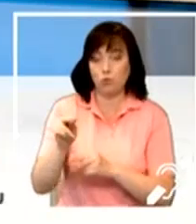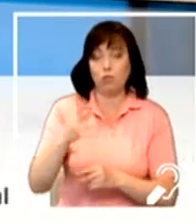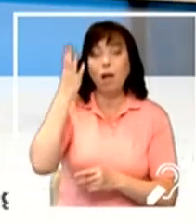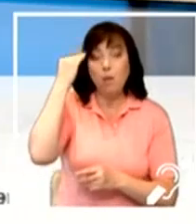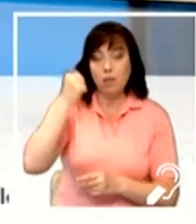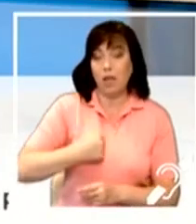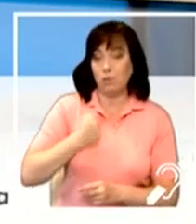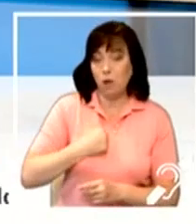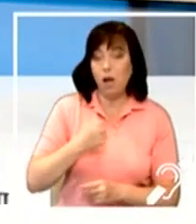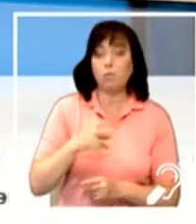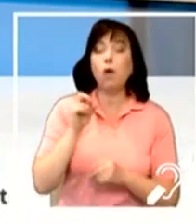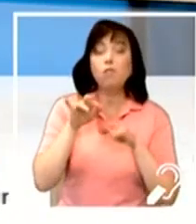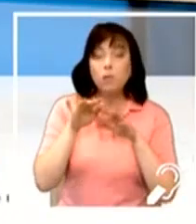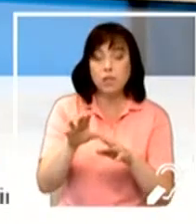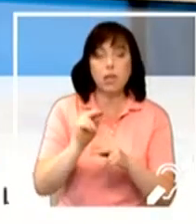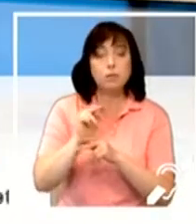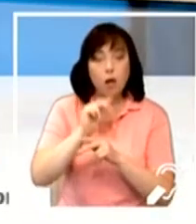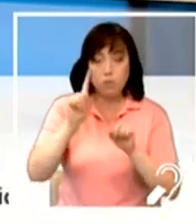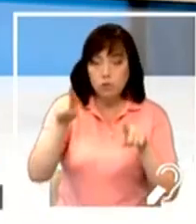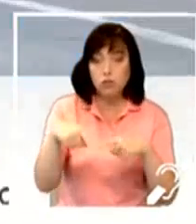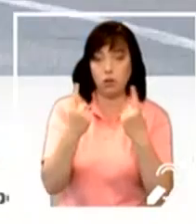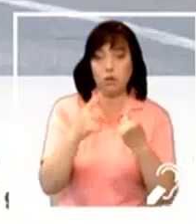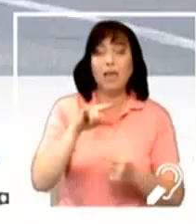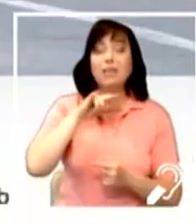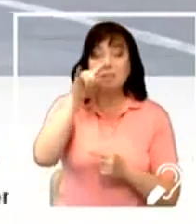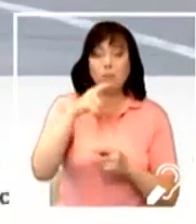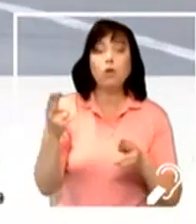armata moldovenească în procesul ei de modernizare.